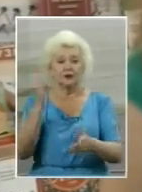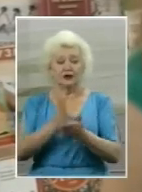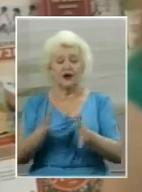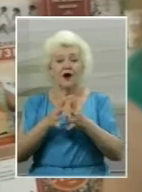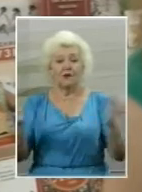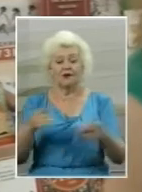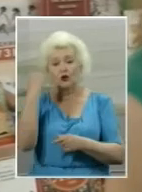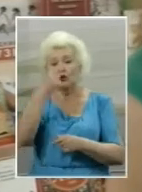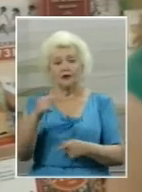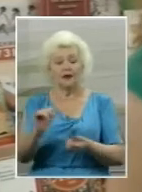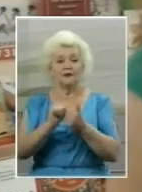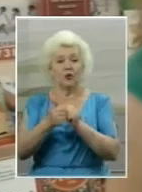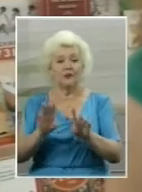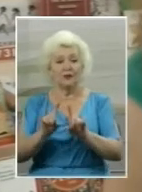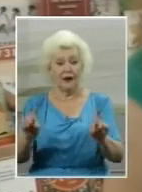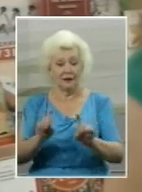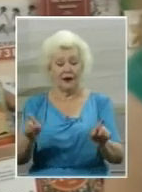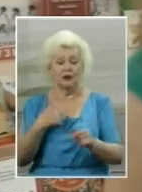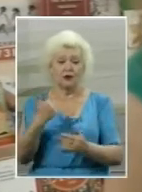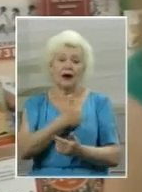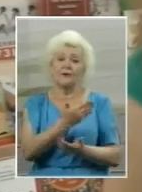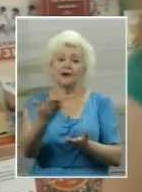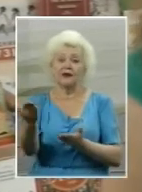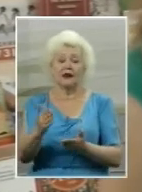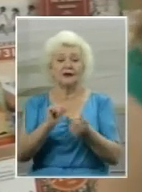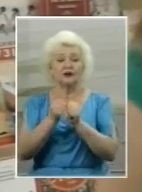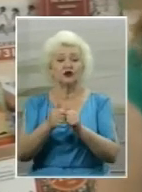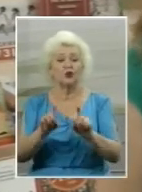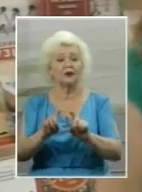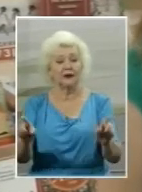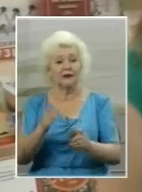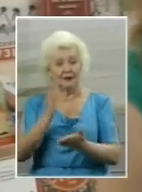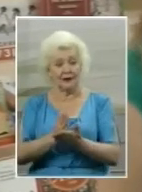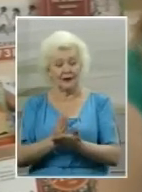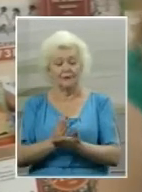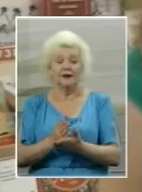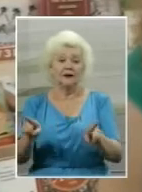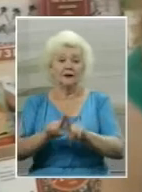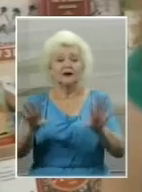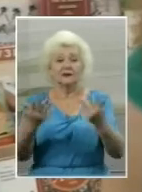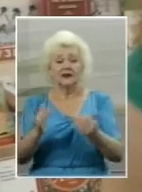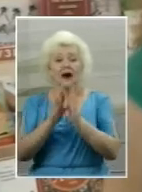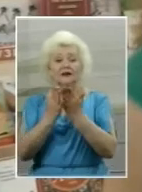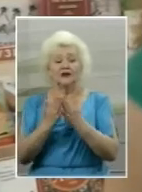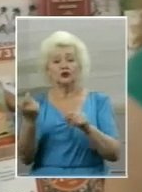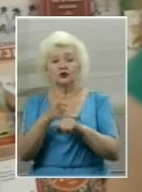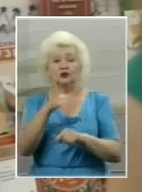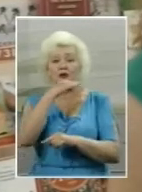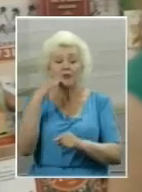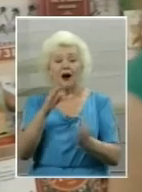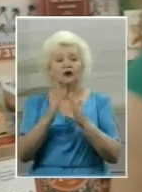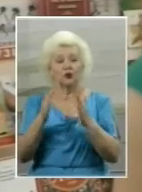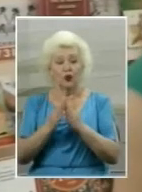власну бібліотеку, тому я являюсь прихильницею бібліотек. І так сталося, що книжок у нас дуже багато вдома,